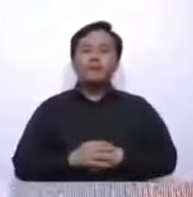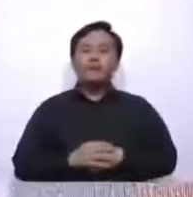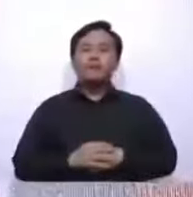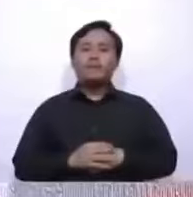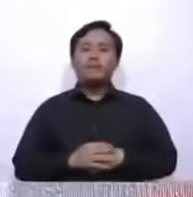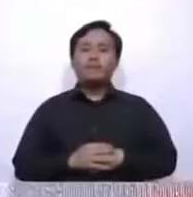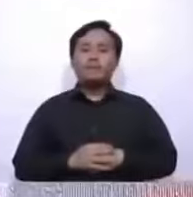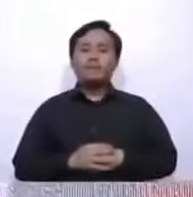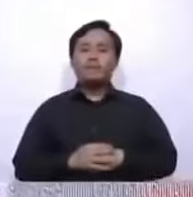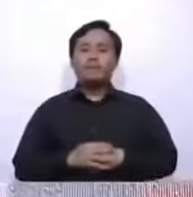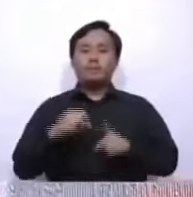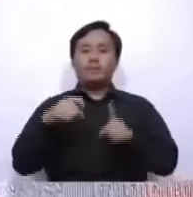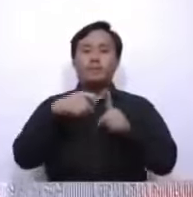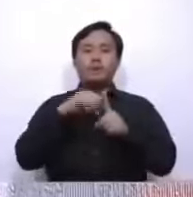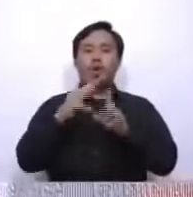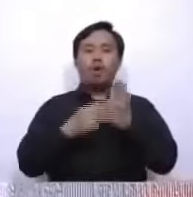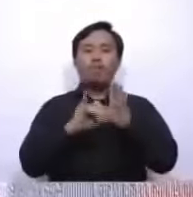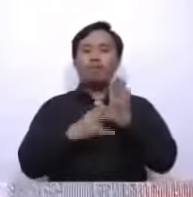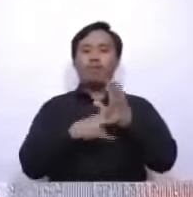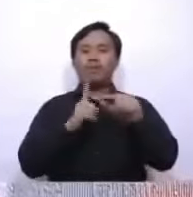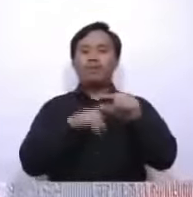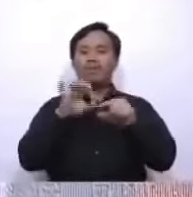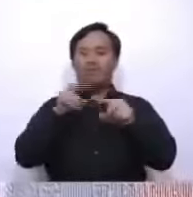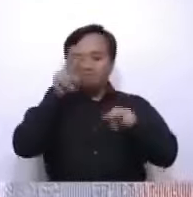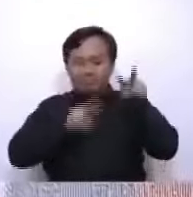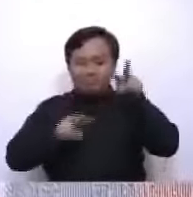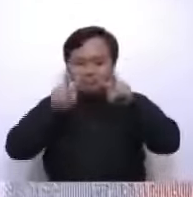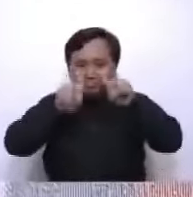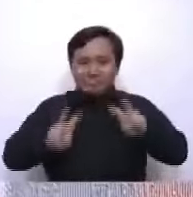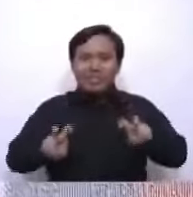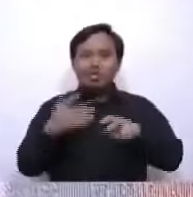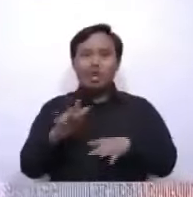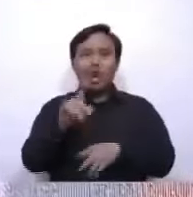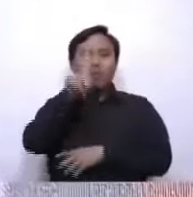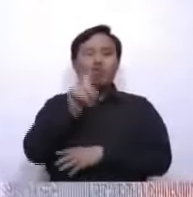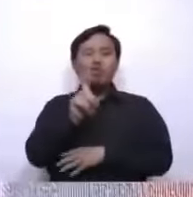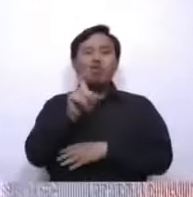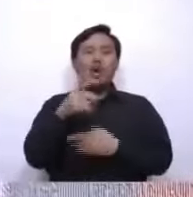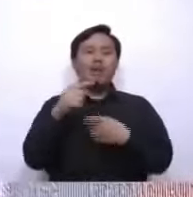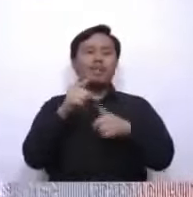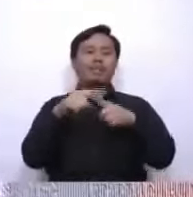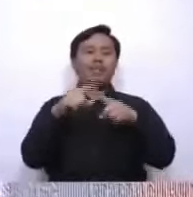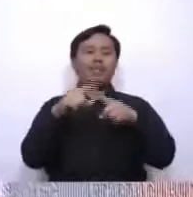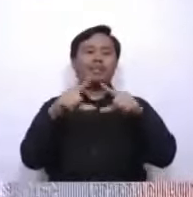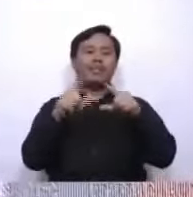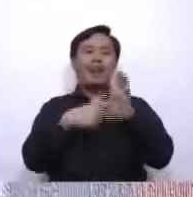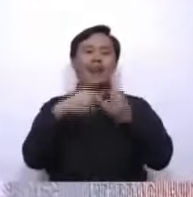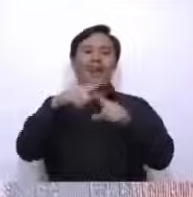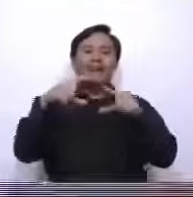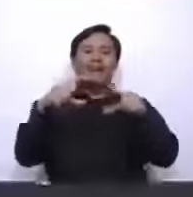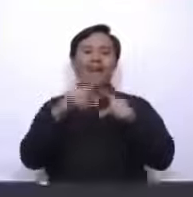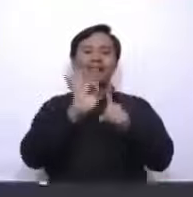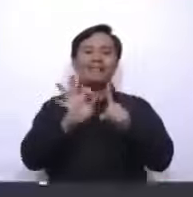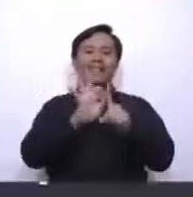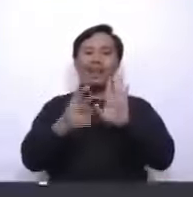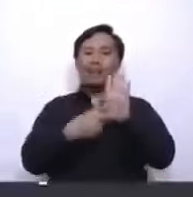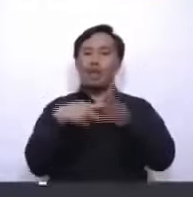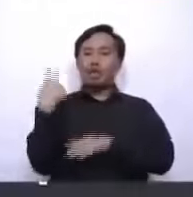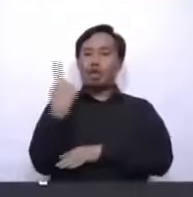Studi Kementerian Komunikasi dan Informatika tahun 2024, kebutuhan talenta digital secara nasional tahun